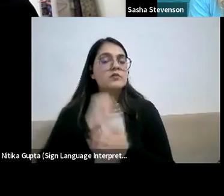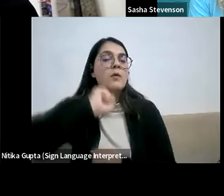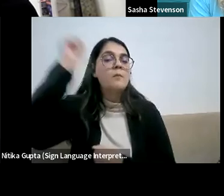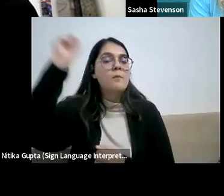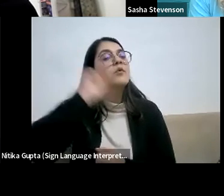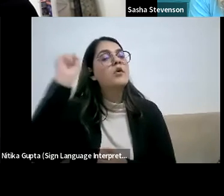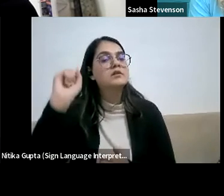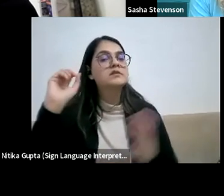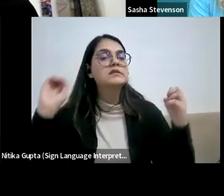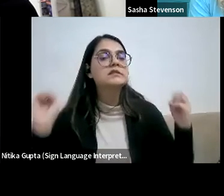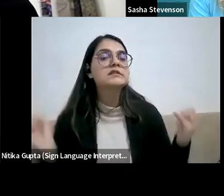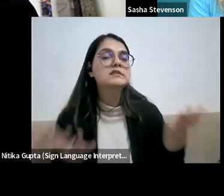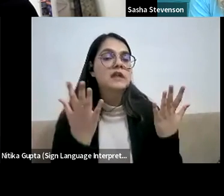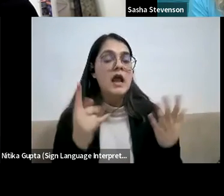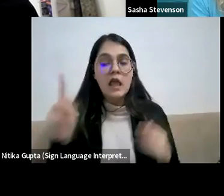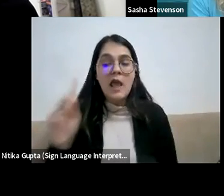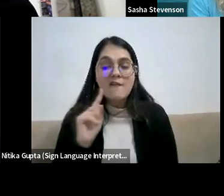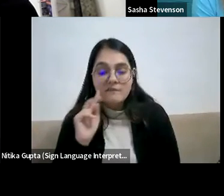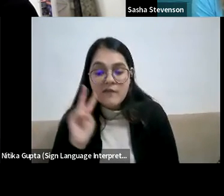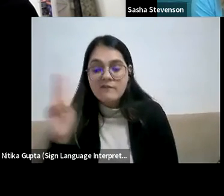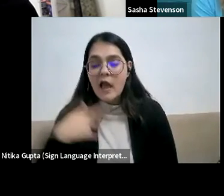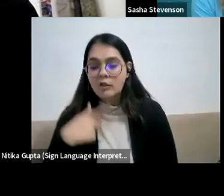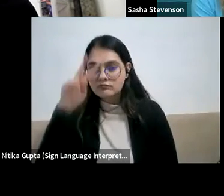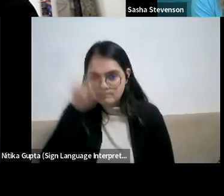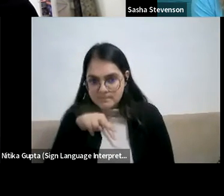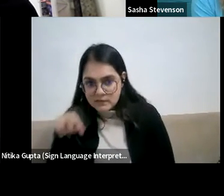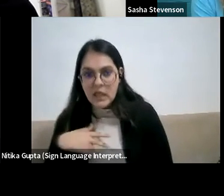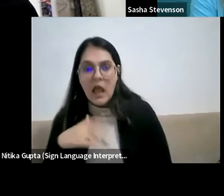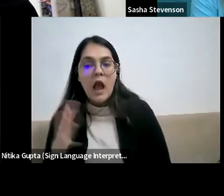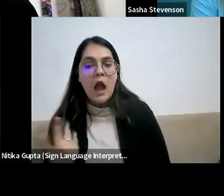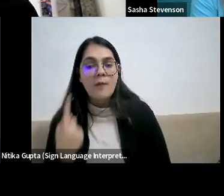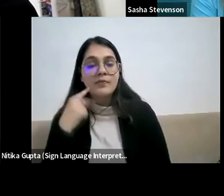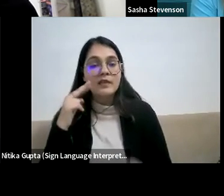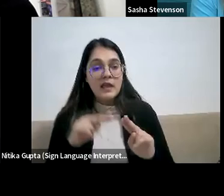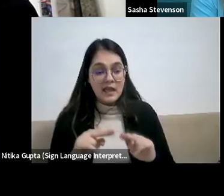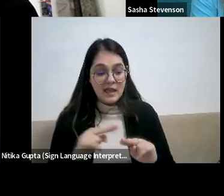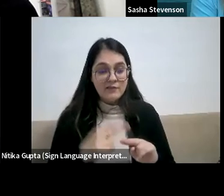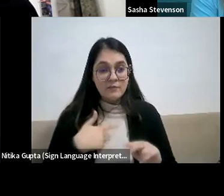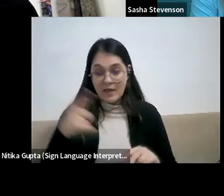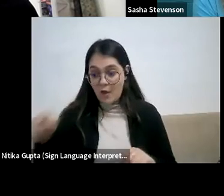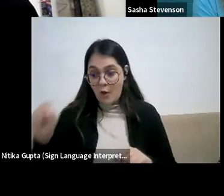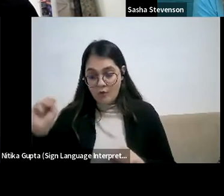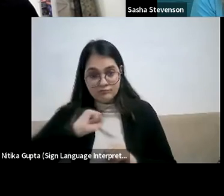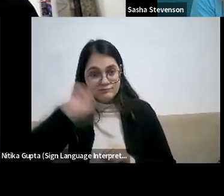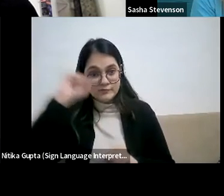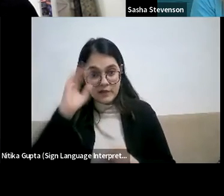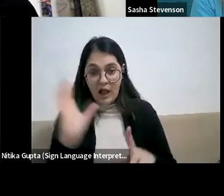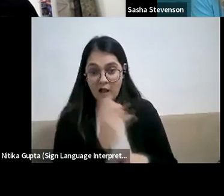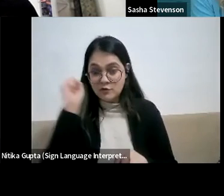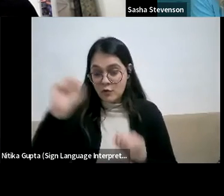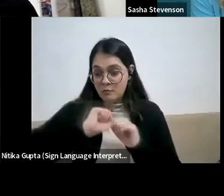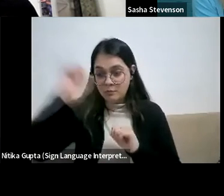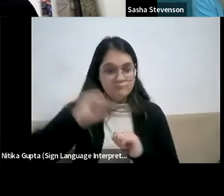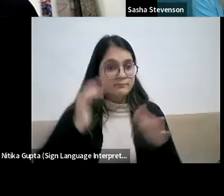फिर डेमोक्रेटिक वैल्यू सिस्टम आएगा। विदाउट डेमोक्रेटिक रिवोल्यूशन और विदाउट cultural revolution in this